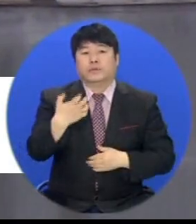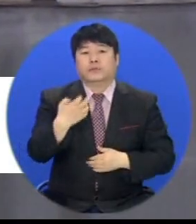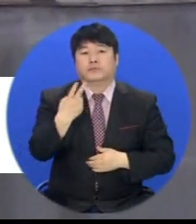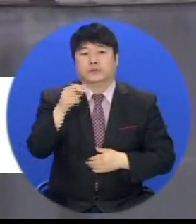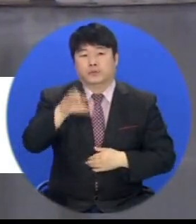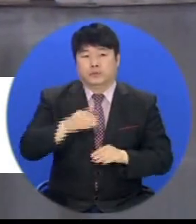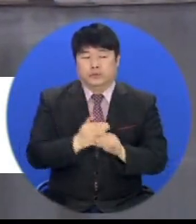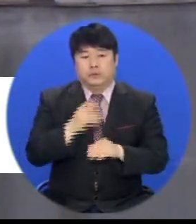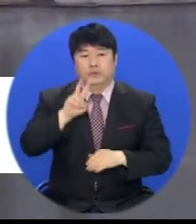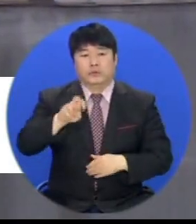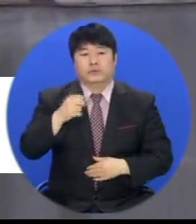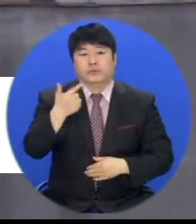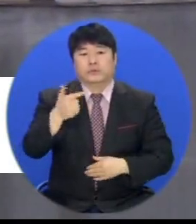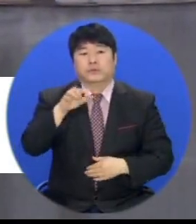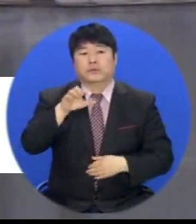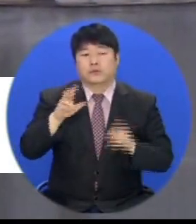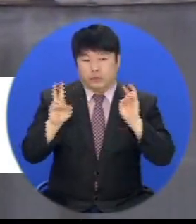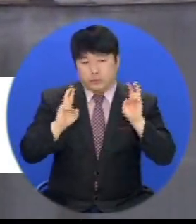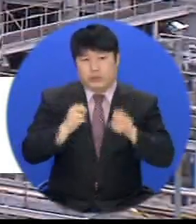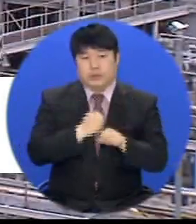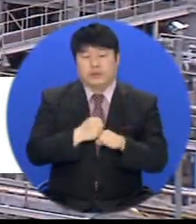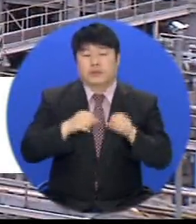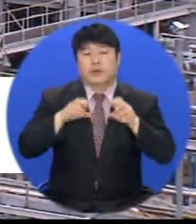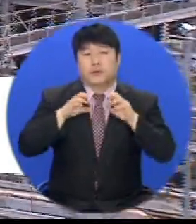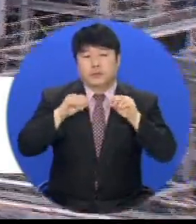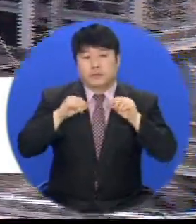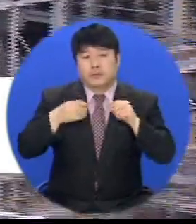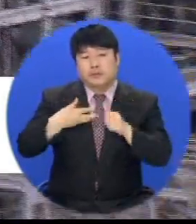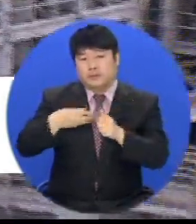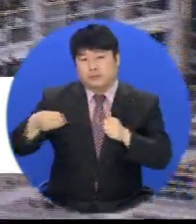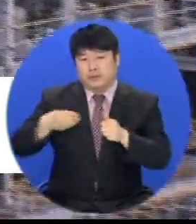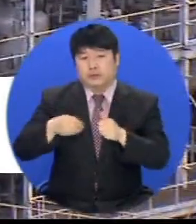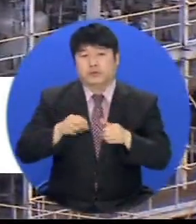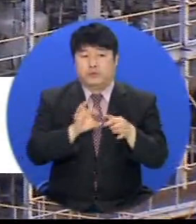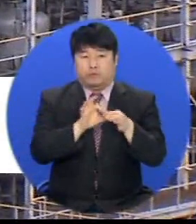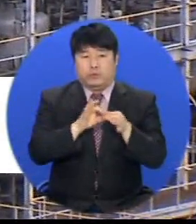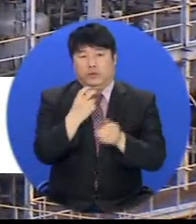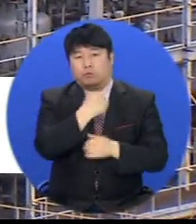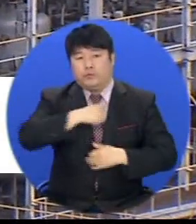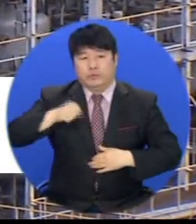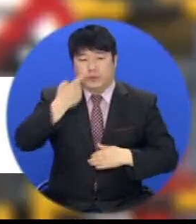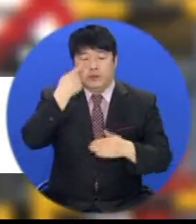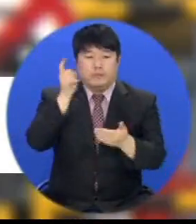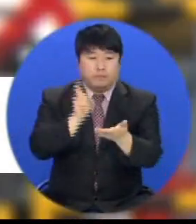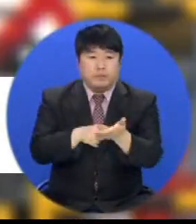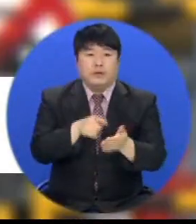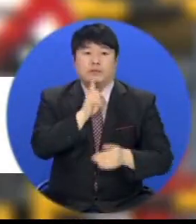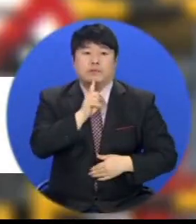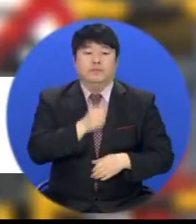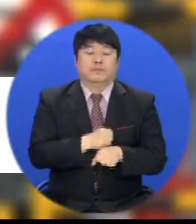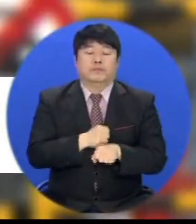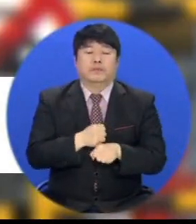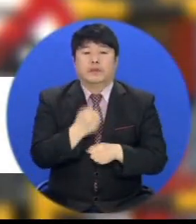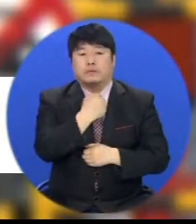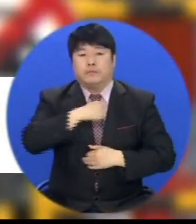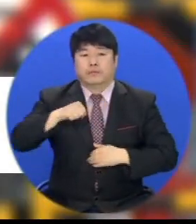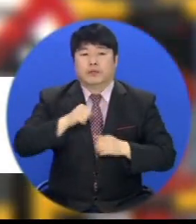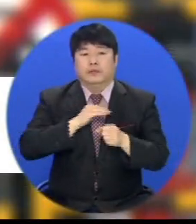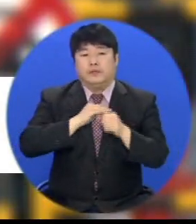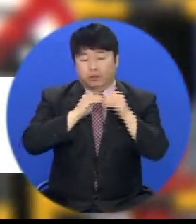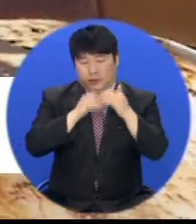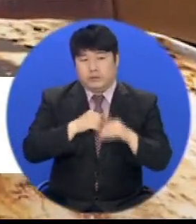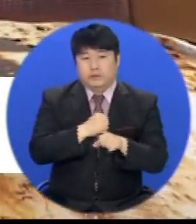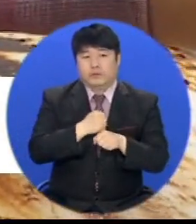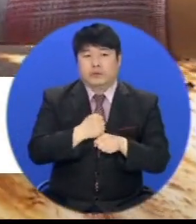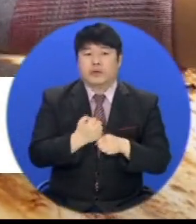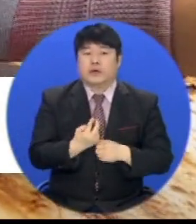가운데 26개 업체에서 미세먼지 배출 관련 위반 사항을 적발했다고 밝혔습니다. 위반 유형으로는